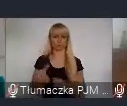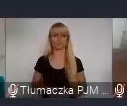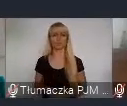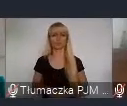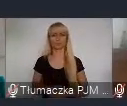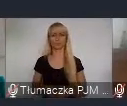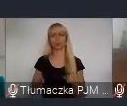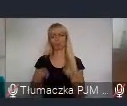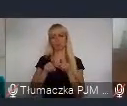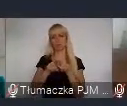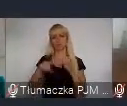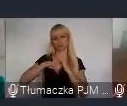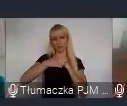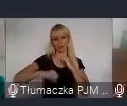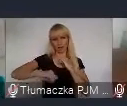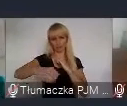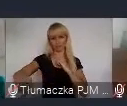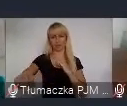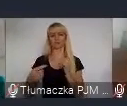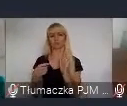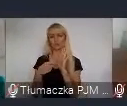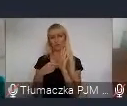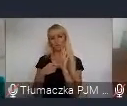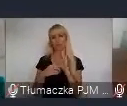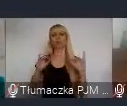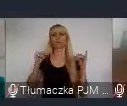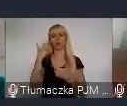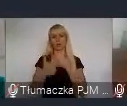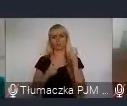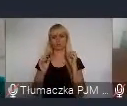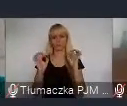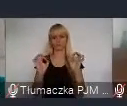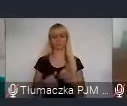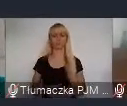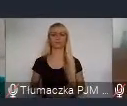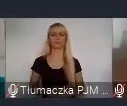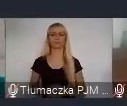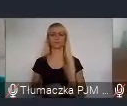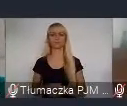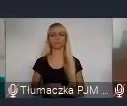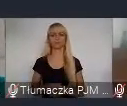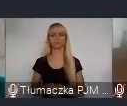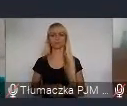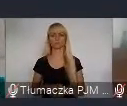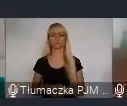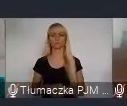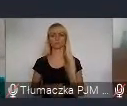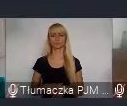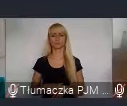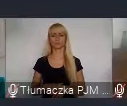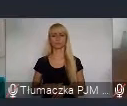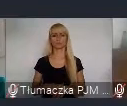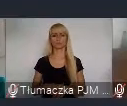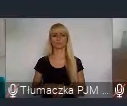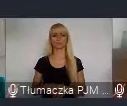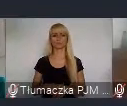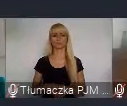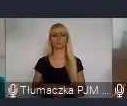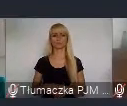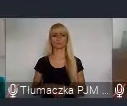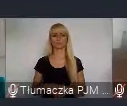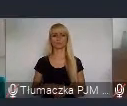chodzi o demarkację, no to tak jak w poprzedniej perspektywie, poziom krajowy będzie regulować, będzie dofinansowywać